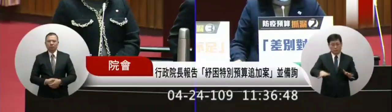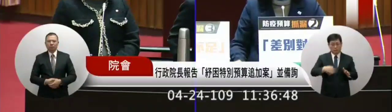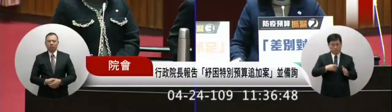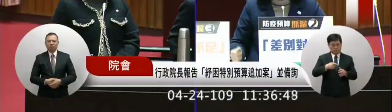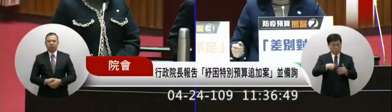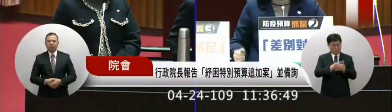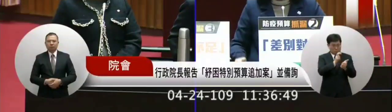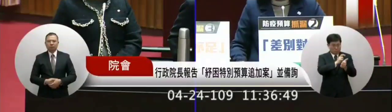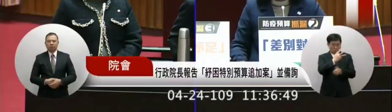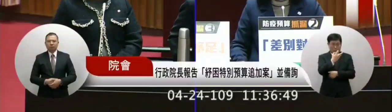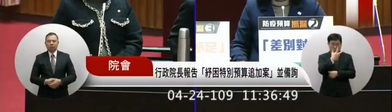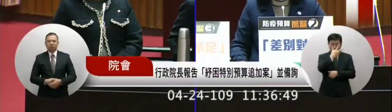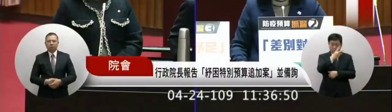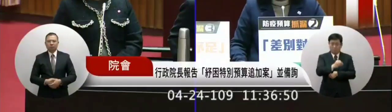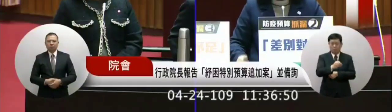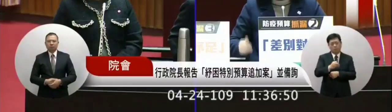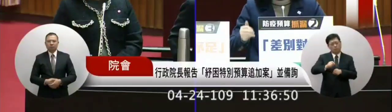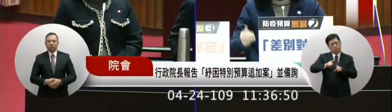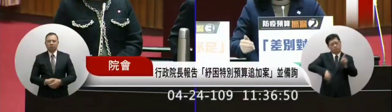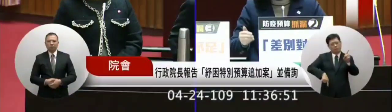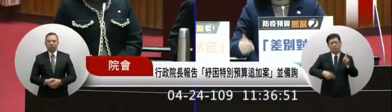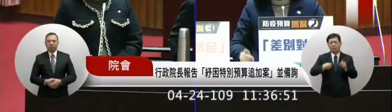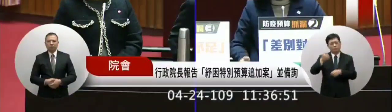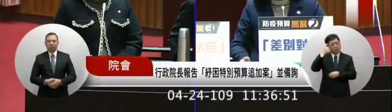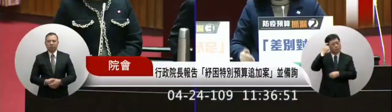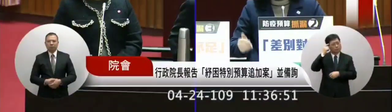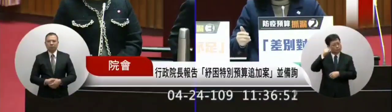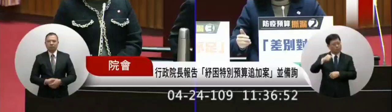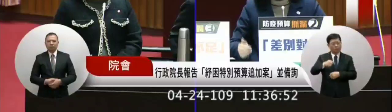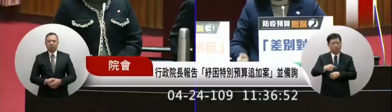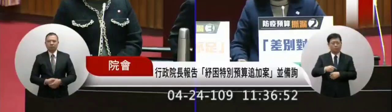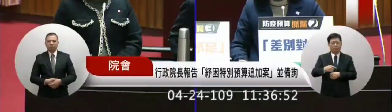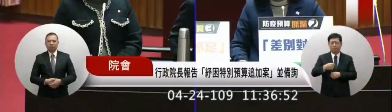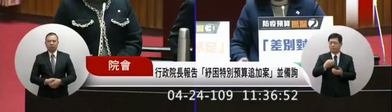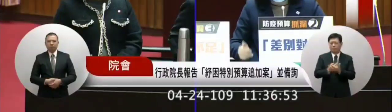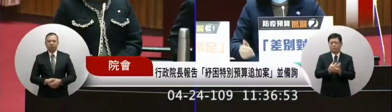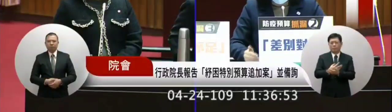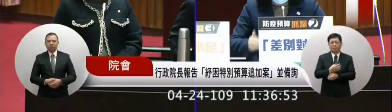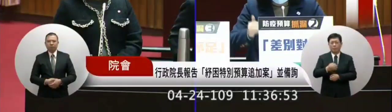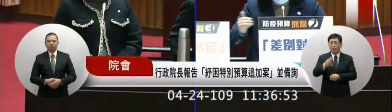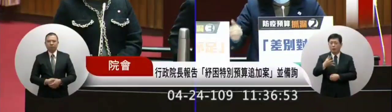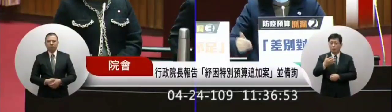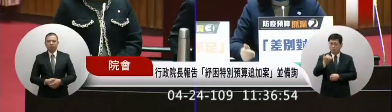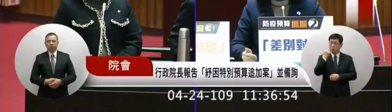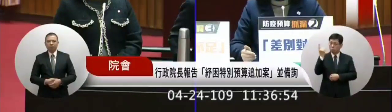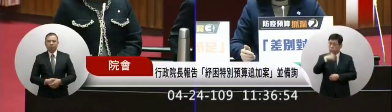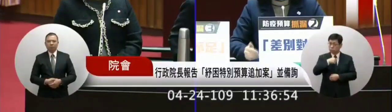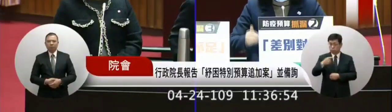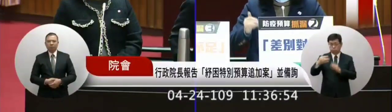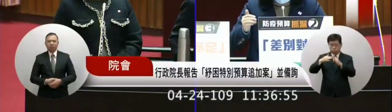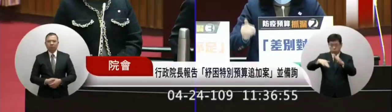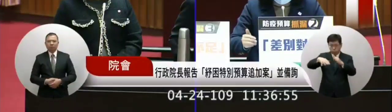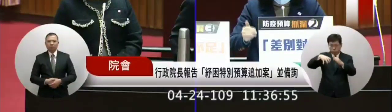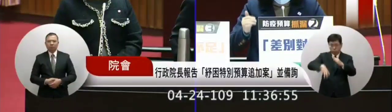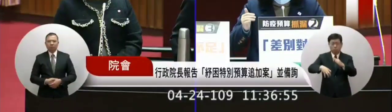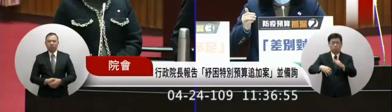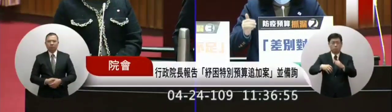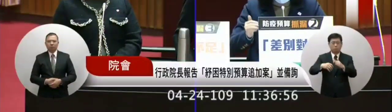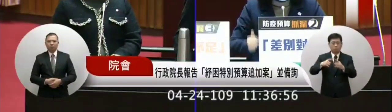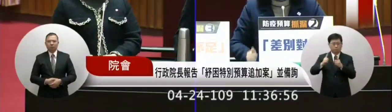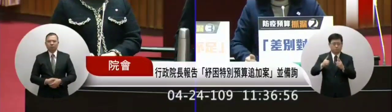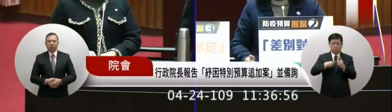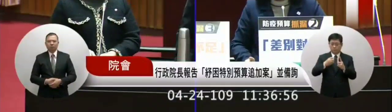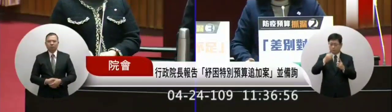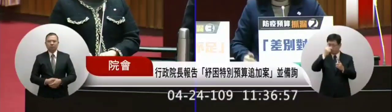边政策是只照顾87万人，所以我们认为这样的诚意略有所差。为什么不能让这样的家户内以及相